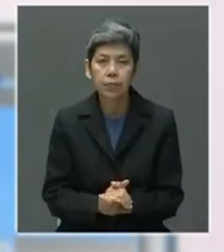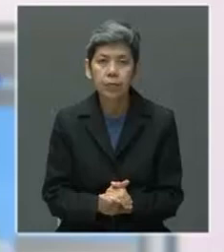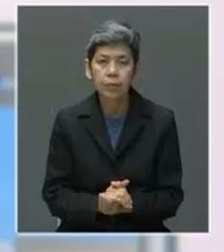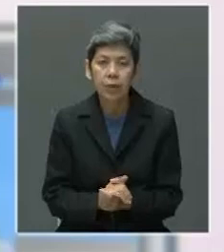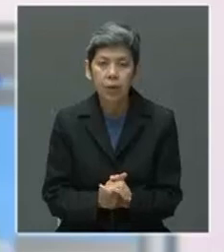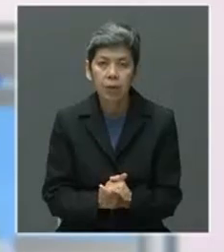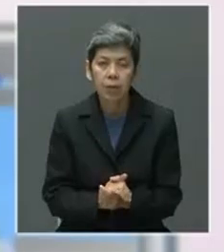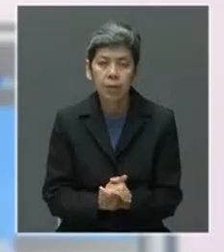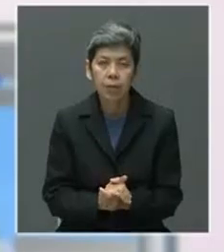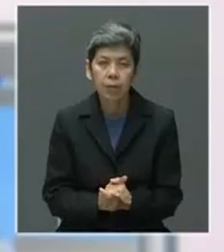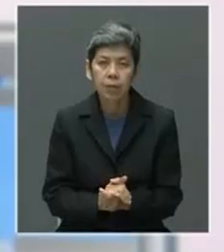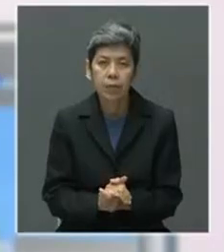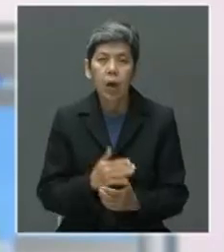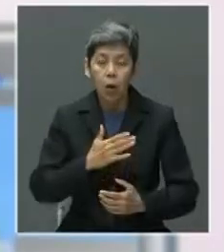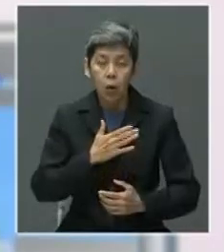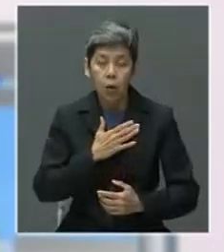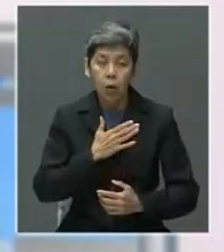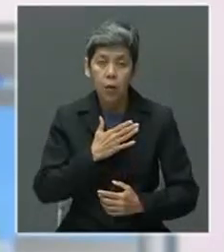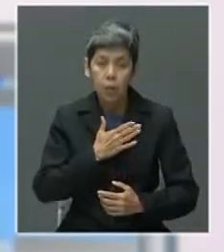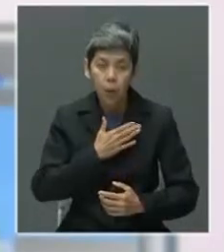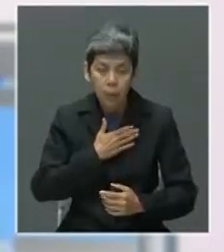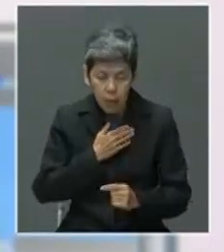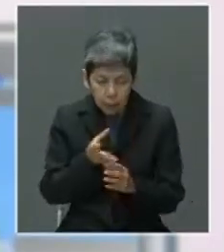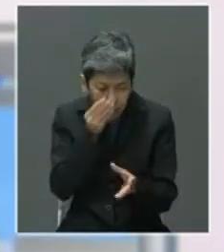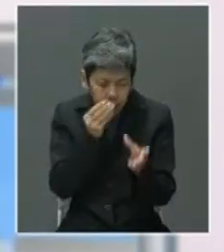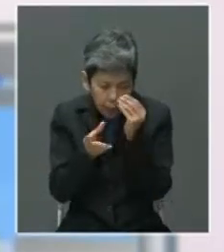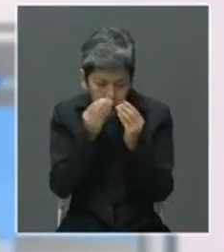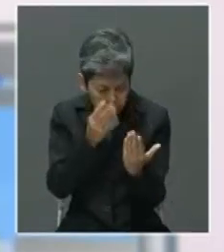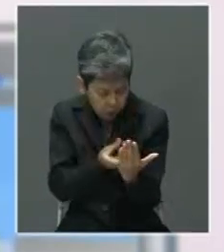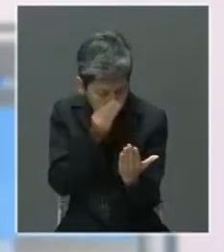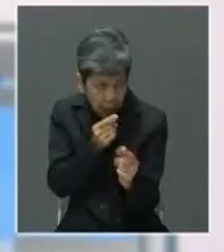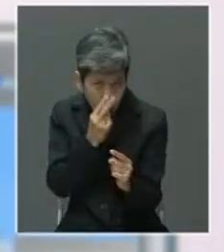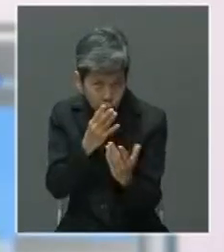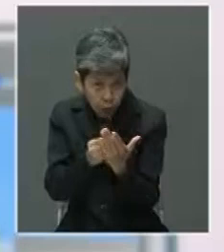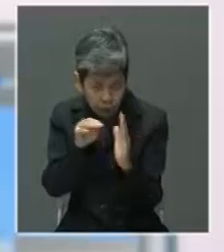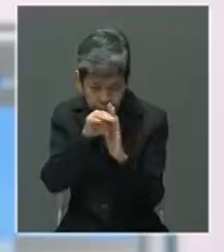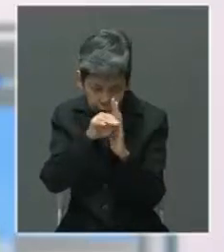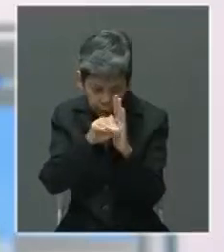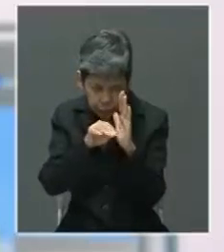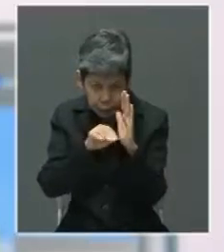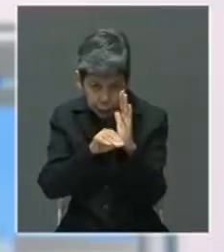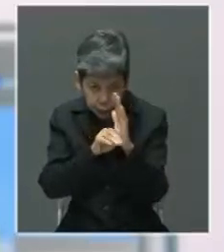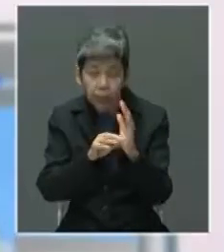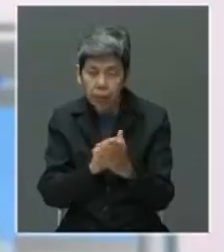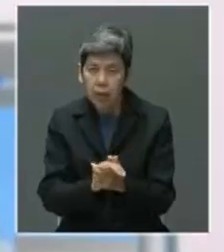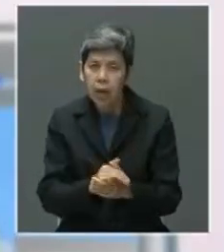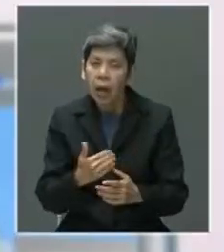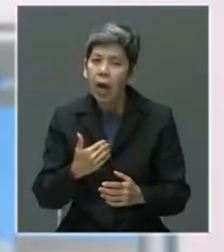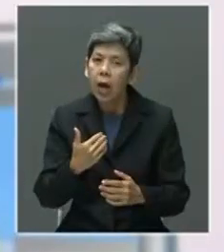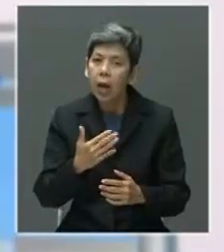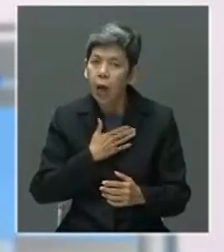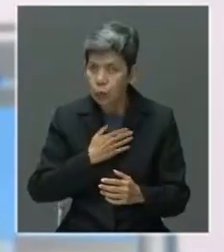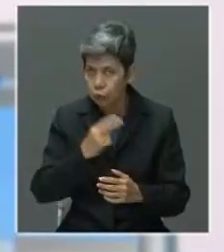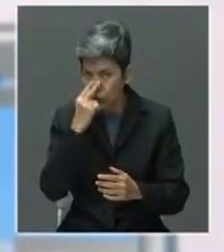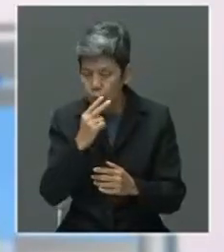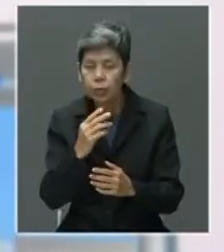ข้อมูลการที่ผมศึกษานะครับคือมันเรื่องที่ผมรับเรื่องร้องเรียนกรณีคุณ